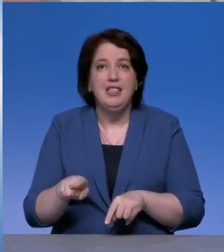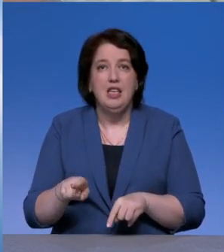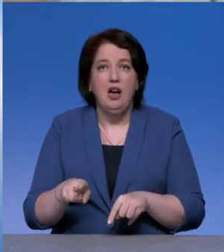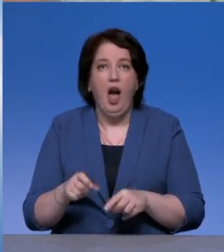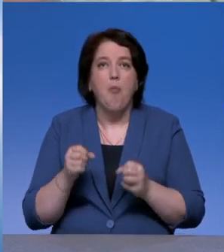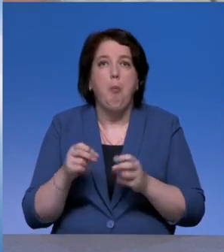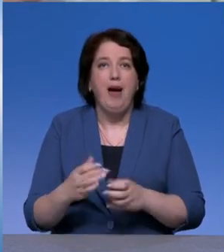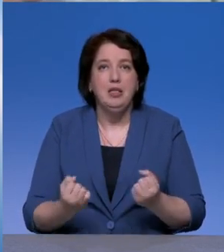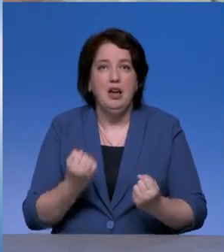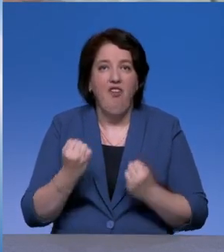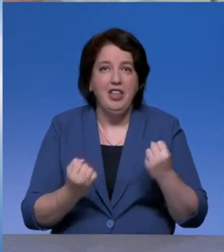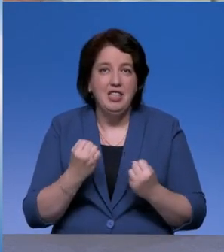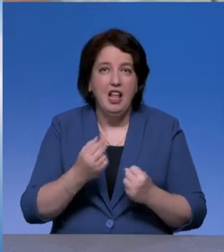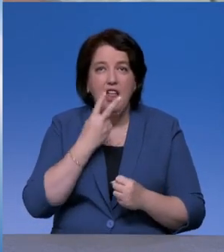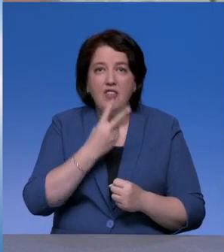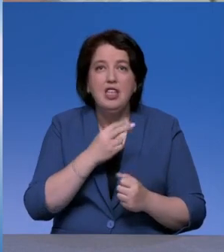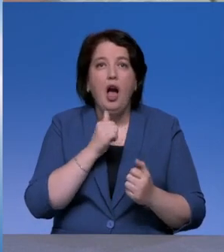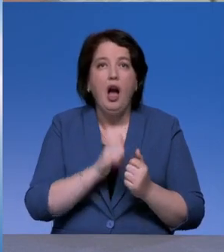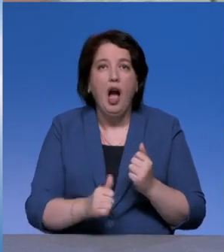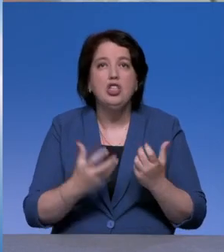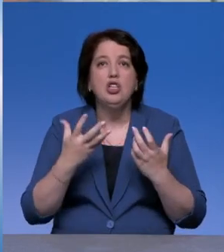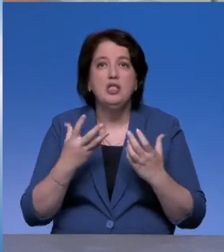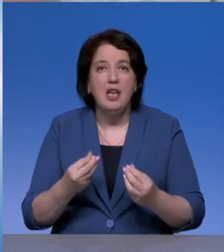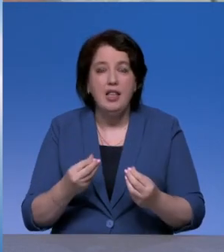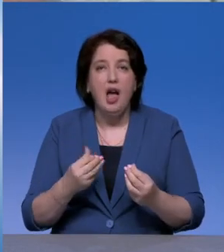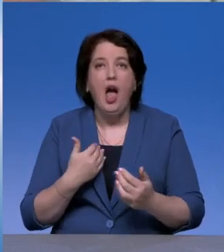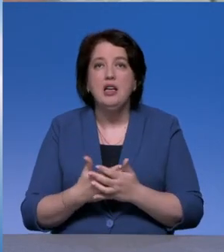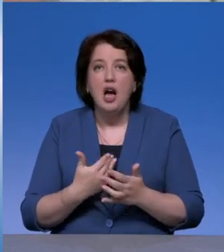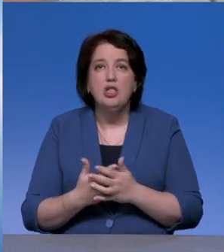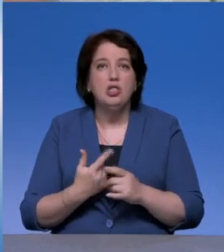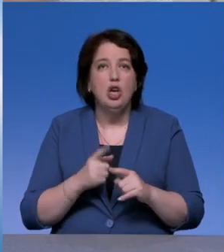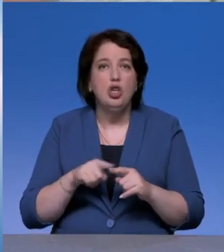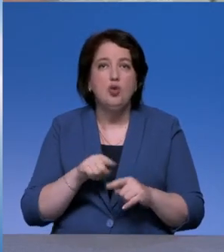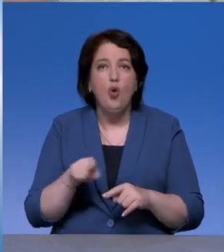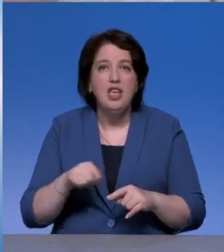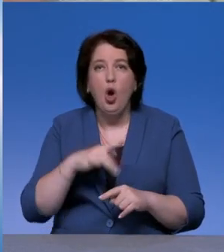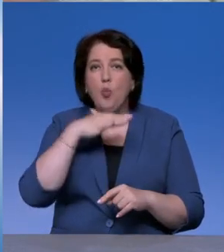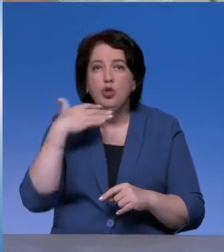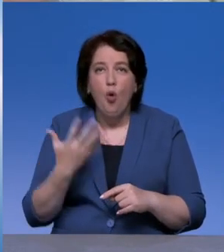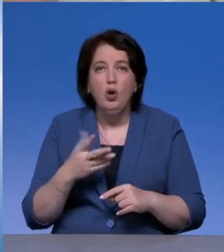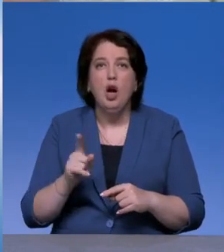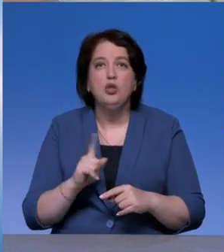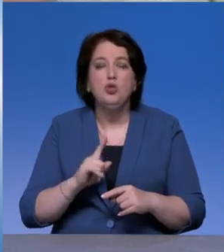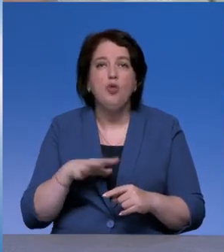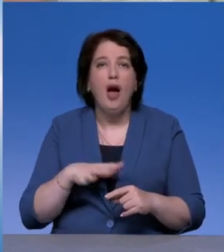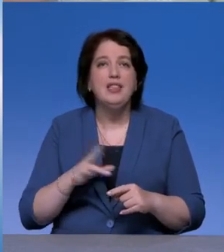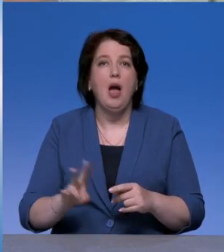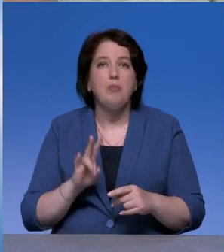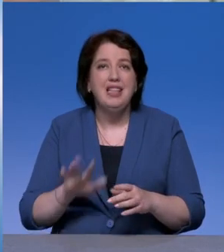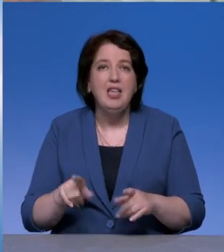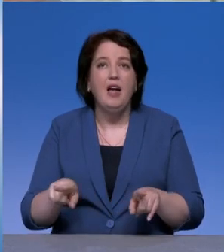наверное, каждый день. То есть кажется, что их много, но на самом деле за счет того, что они так ездят постоянно и